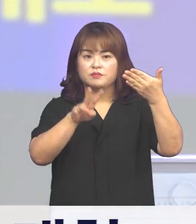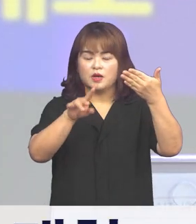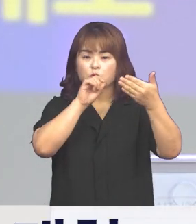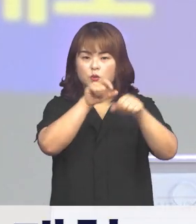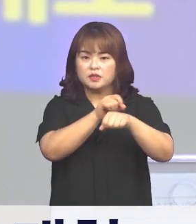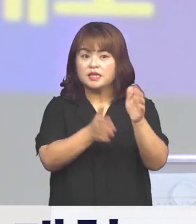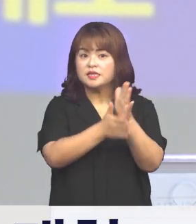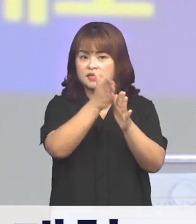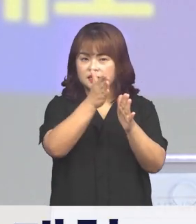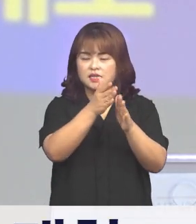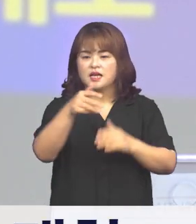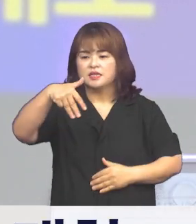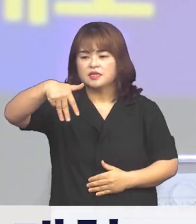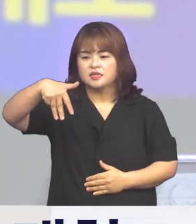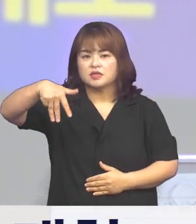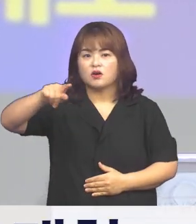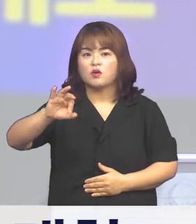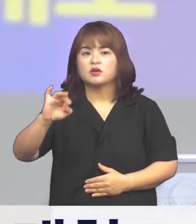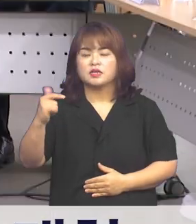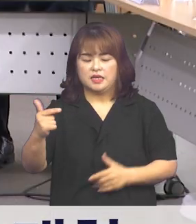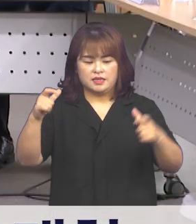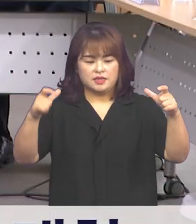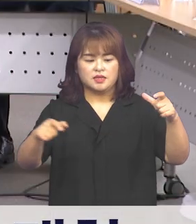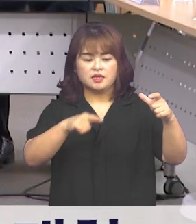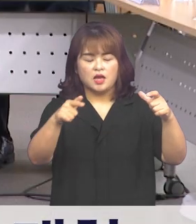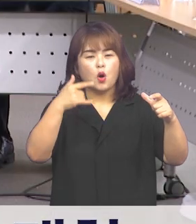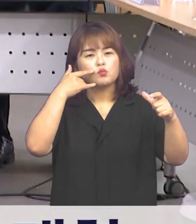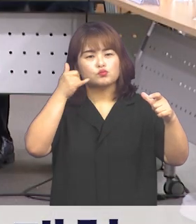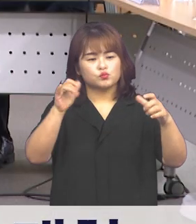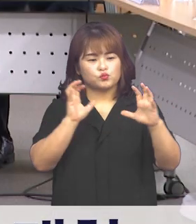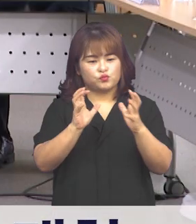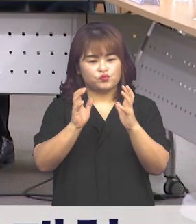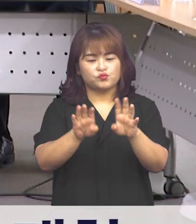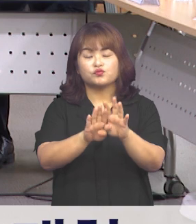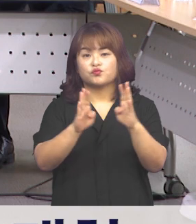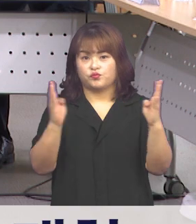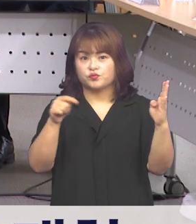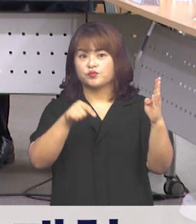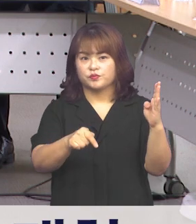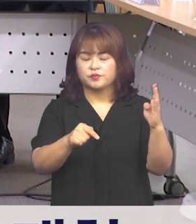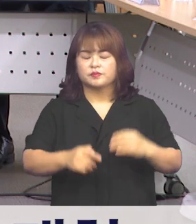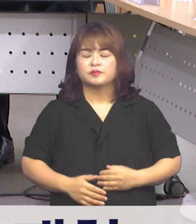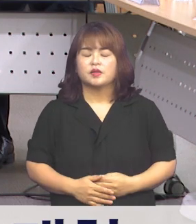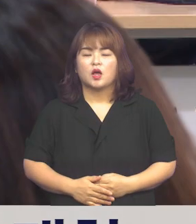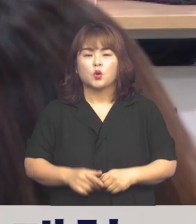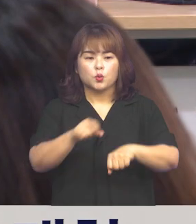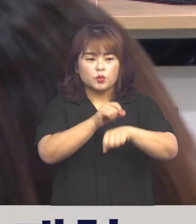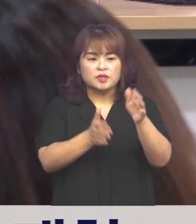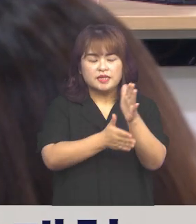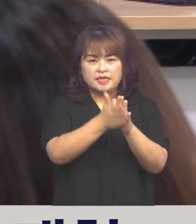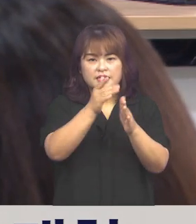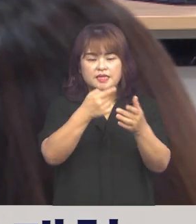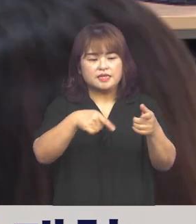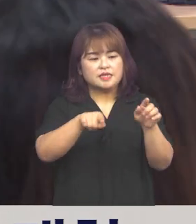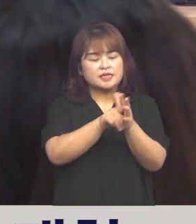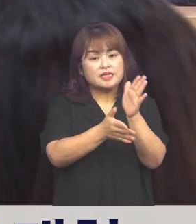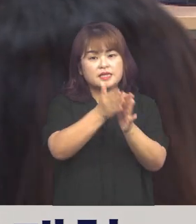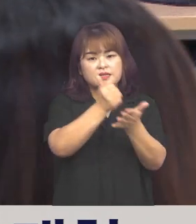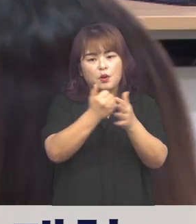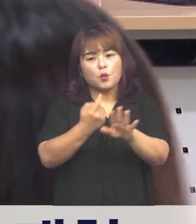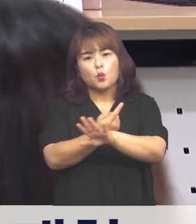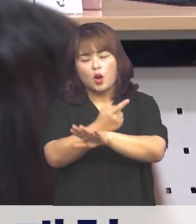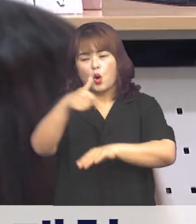23일 용인특례시는 처인구 학부모 간담회를 시청 비전홀에서 개최했습니다. 이날 간담회에는 이상일